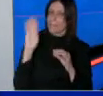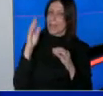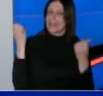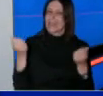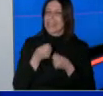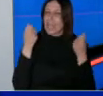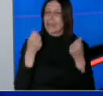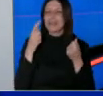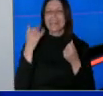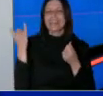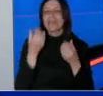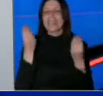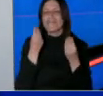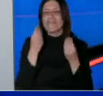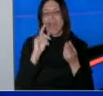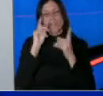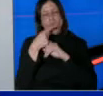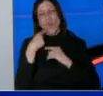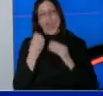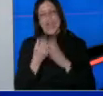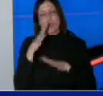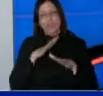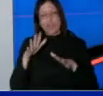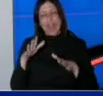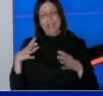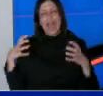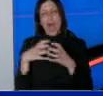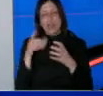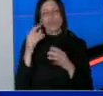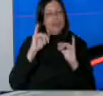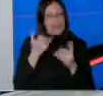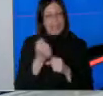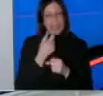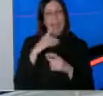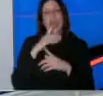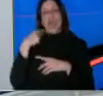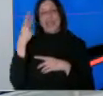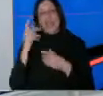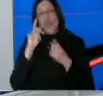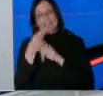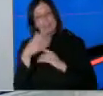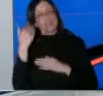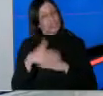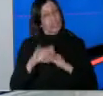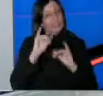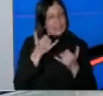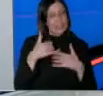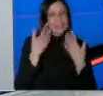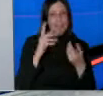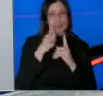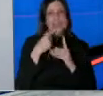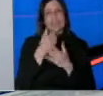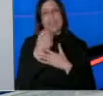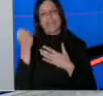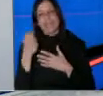תמיד זה דבר והיפוכו. הוא אמר שהוא לא יקים ממשלת אחדות והקים ממשלת אחדות. הוא אמר שהוא לא ייתן רוטציה ובסוף נתן רוטציה. הוא אמר שהוא ילך ימין